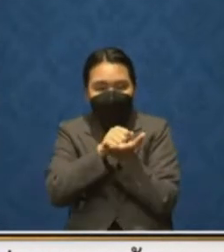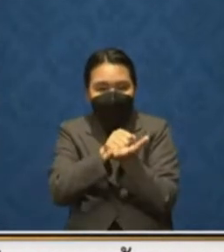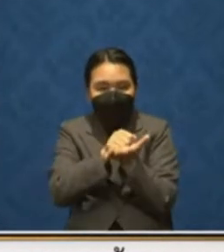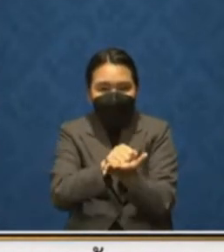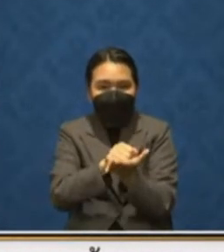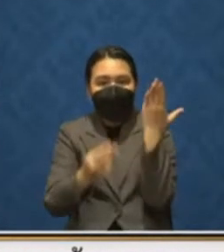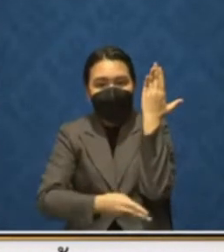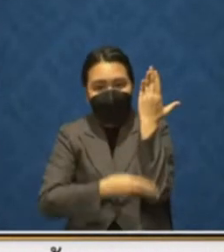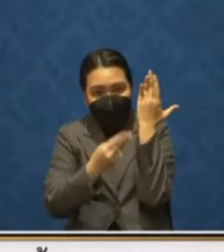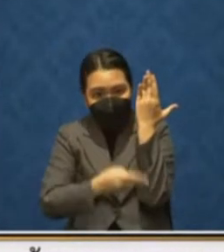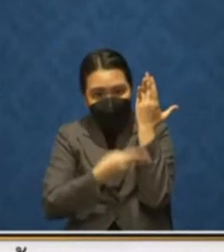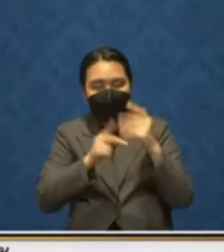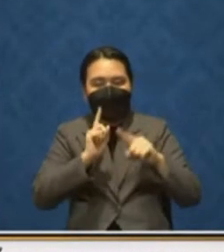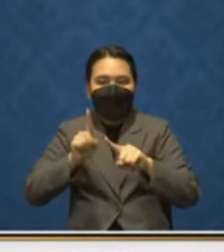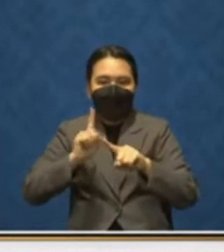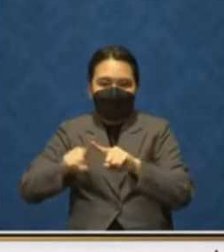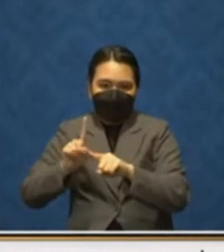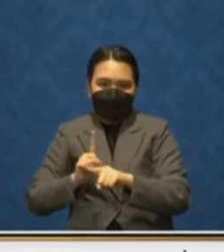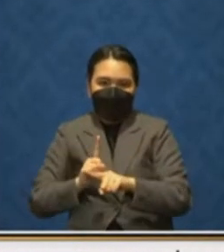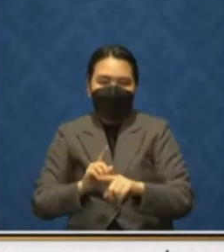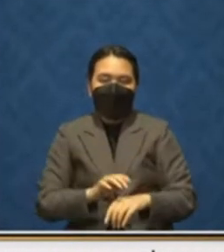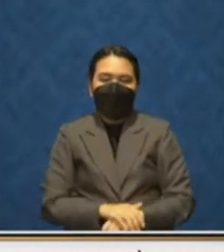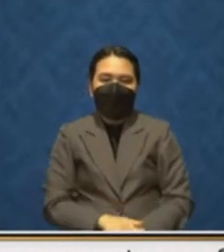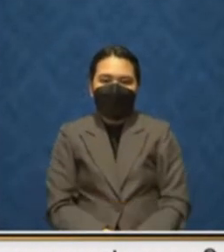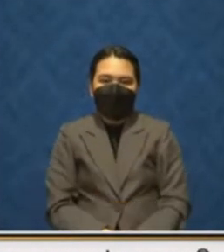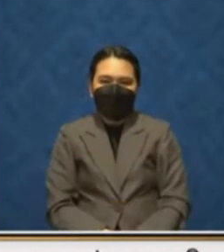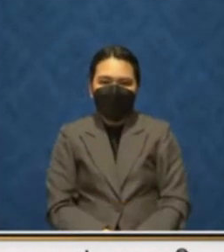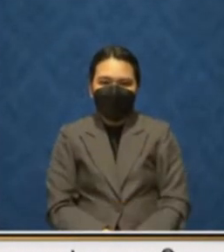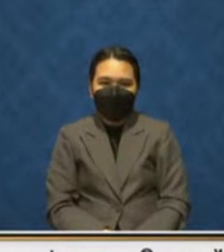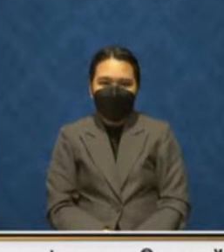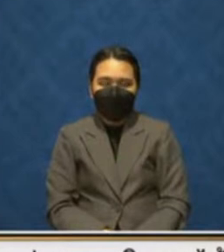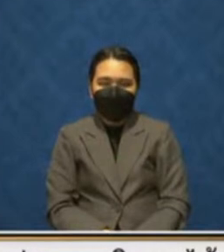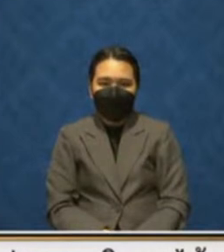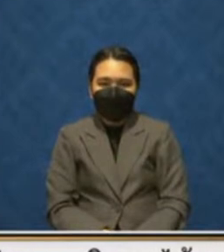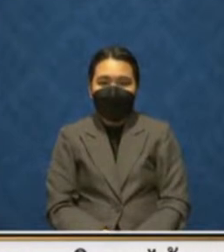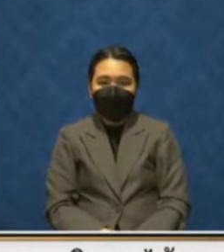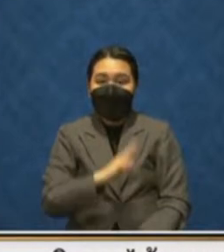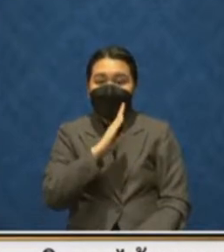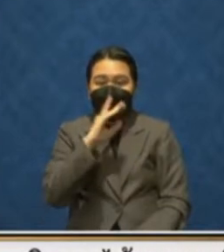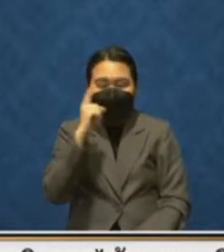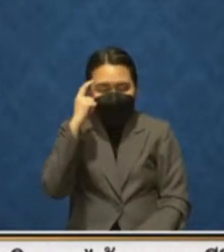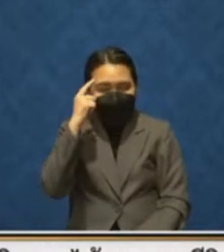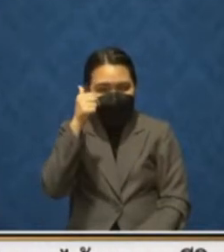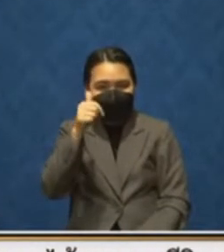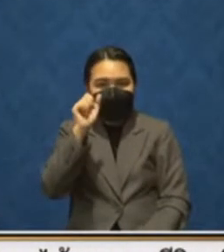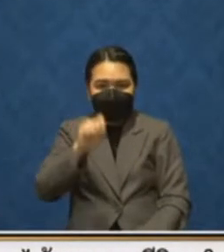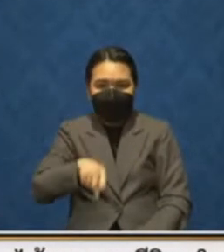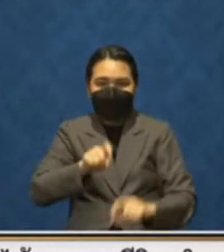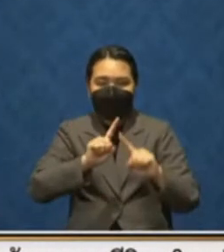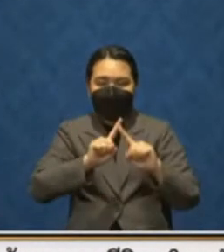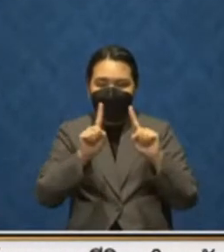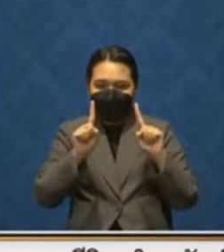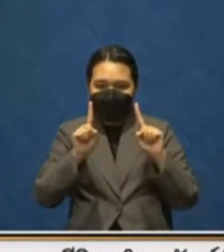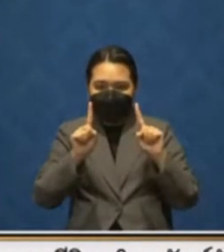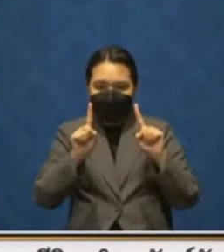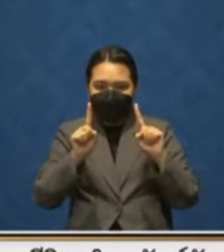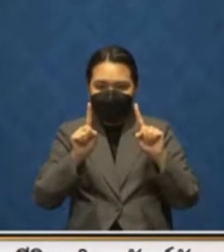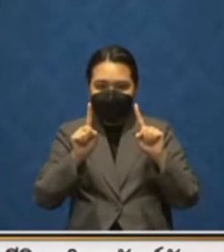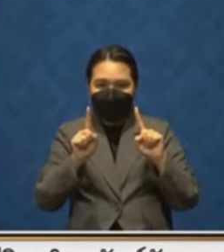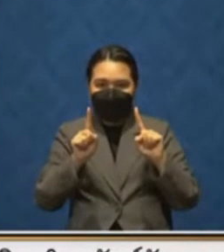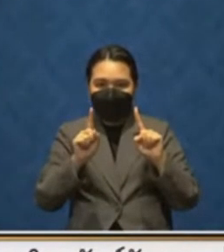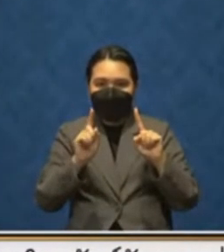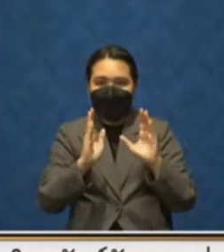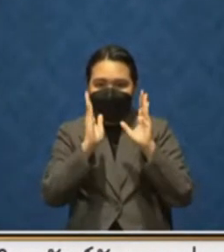รีสอร์ทเดินต่างในครับก็ถ้าความคิดมันก็ดีแล้วแต่ว่าไอ้คนที่จะรู้จัก